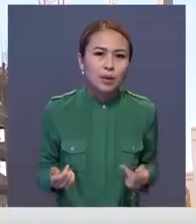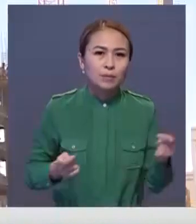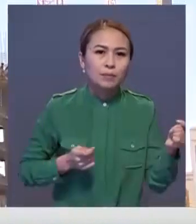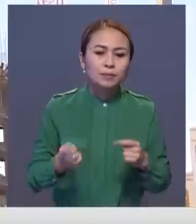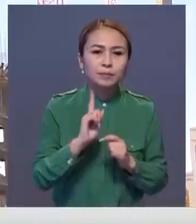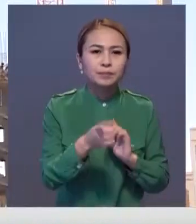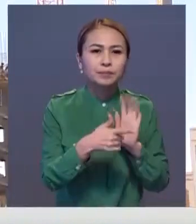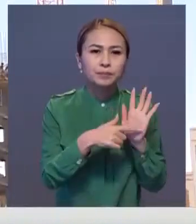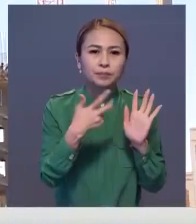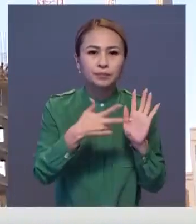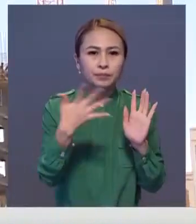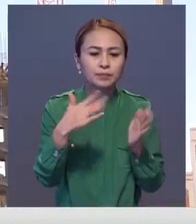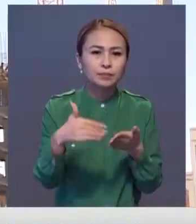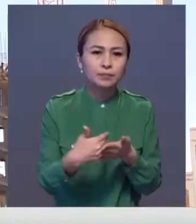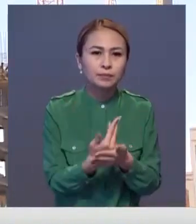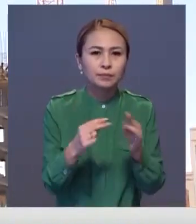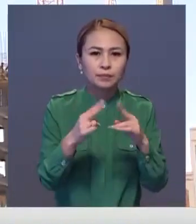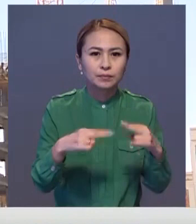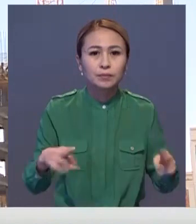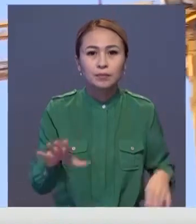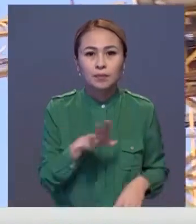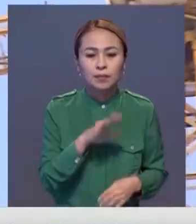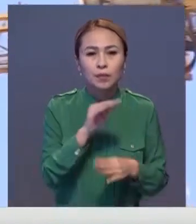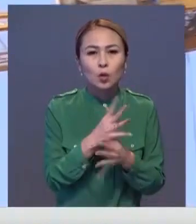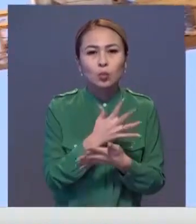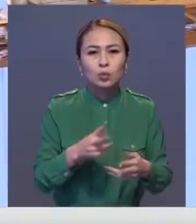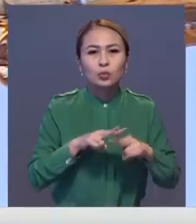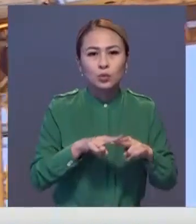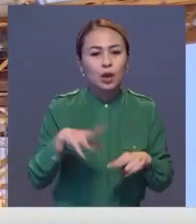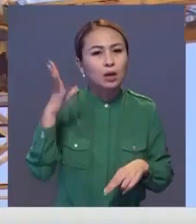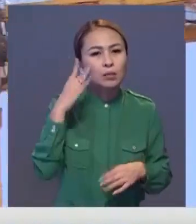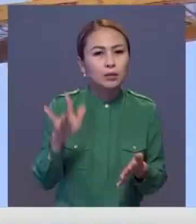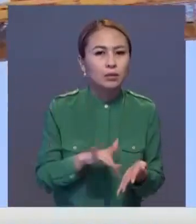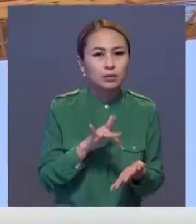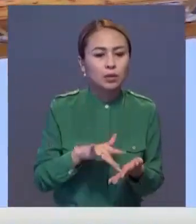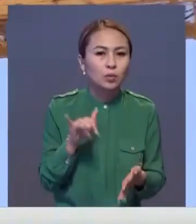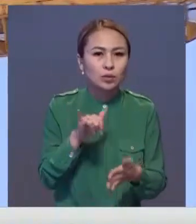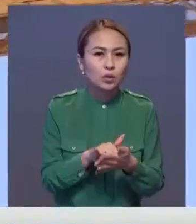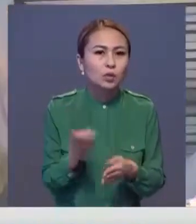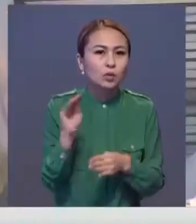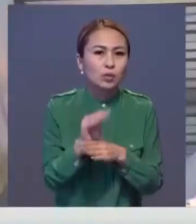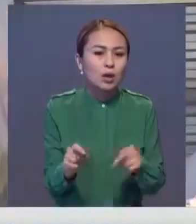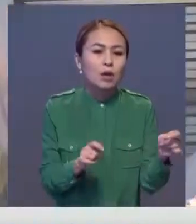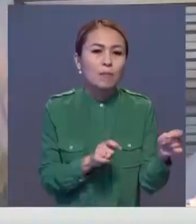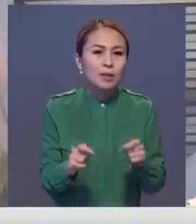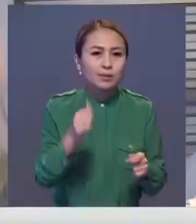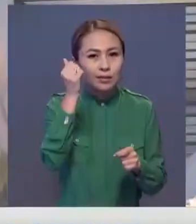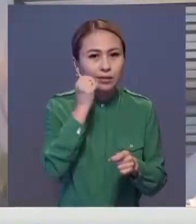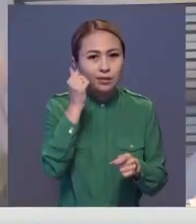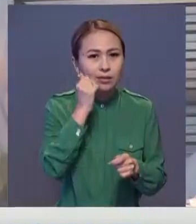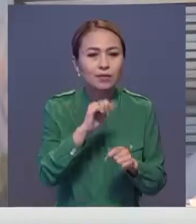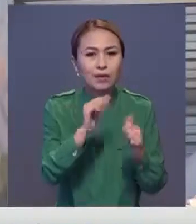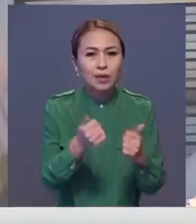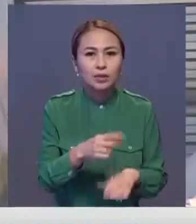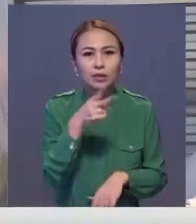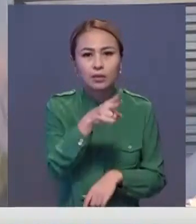басқарудың 1735 жаңа нысаны құрылды. Оның басым бөлігі Нұр-Сұлтан және Алматы қалаларында орналасқан. Сондай-ақ басқарудың